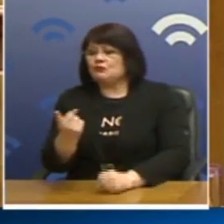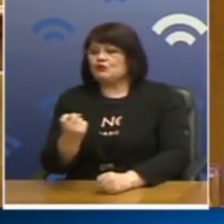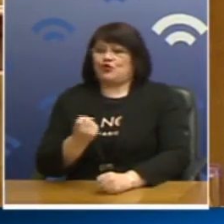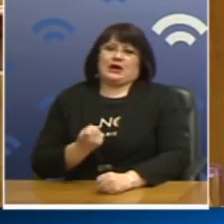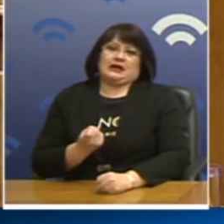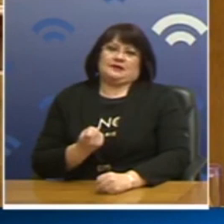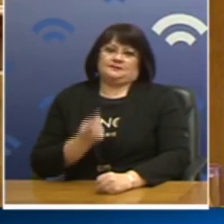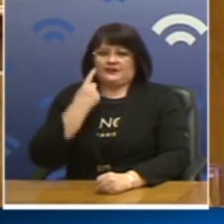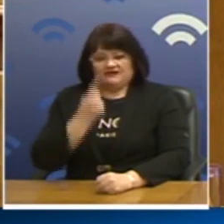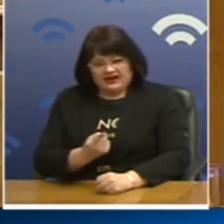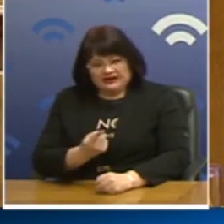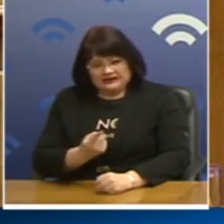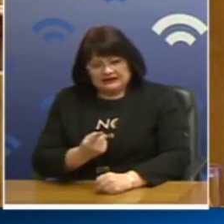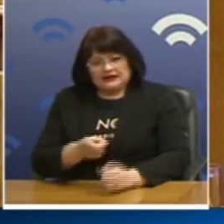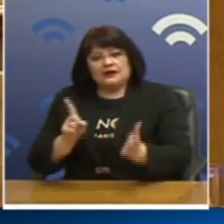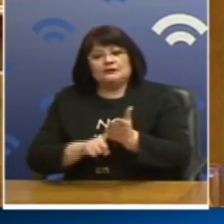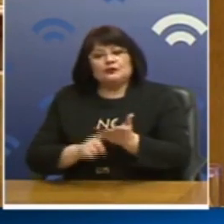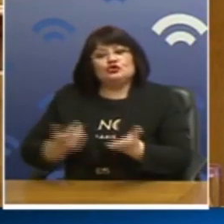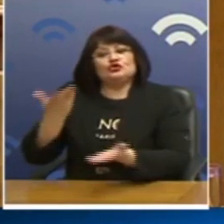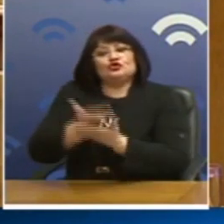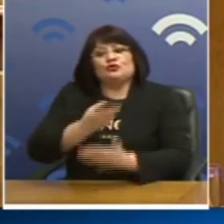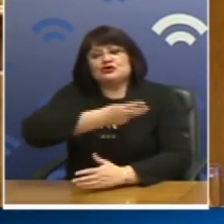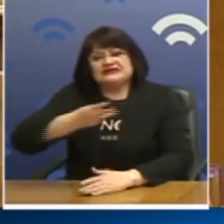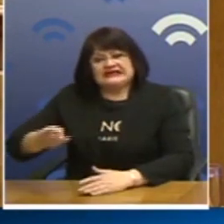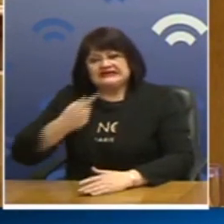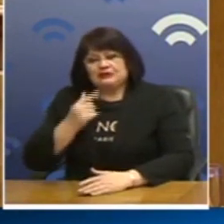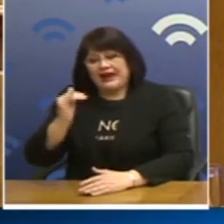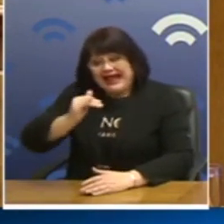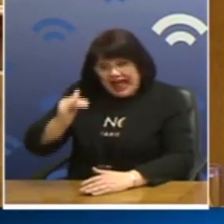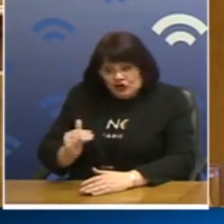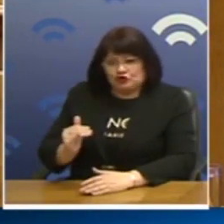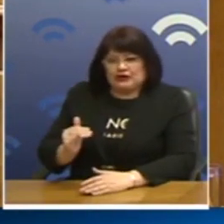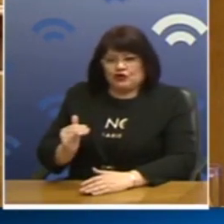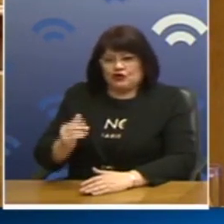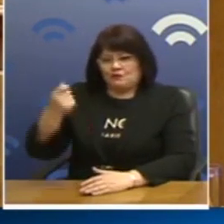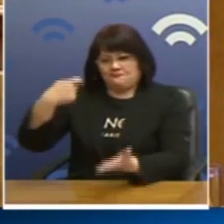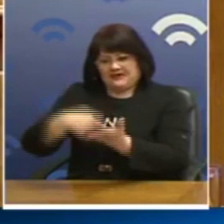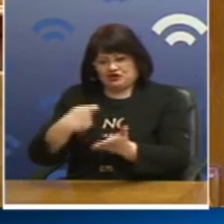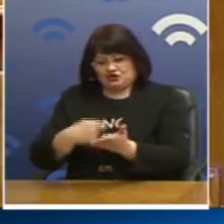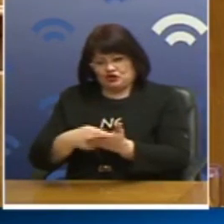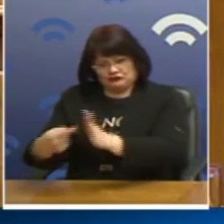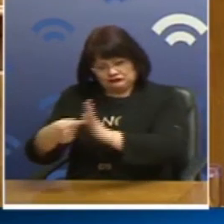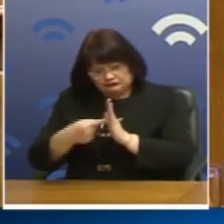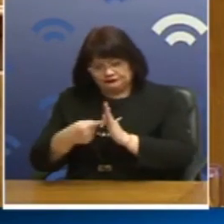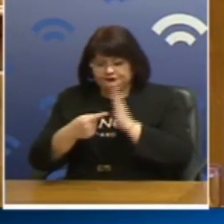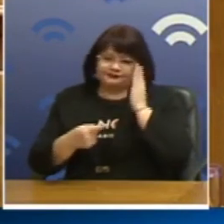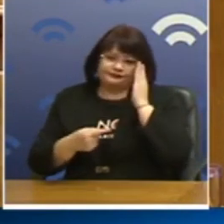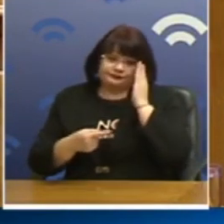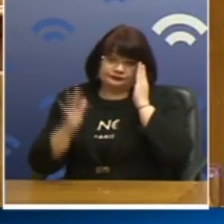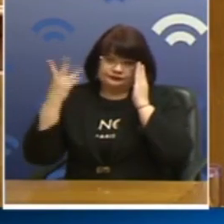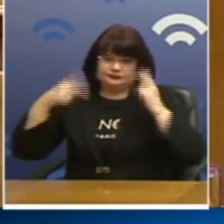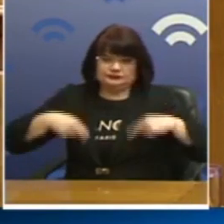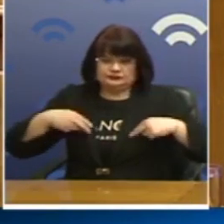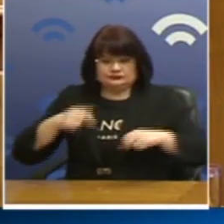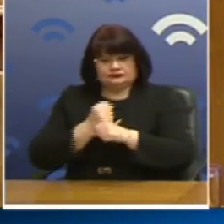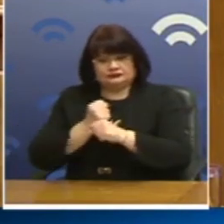η πρόταση νόμου του ΣΥΡΙΖΑ για τον κατώτερο μισθό που παρουσιάστηκε μάλιστα από την πρώην Υπουργό Εργασίας, την